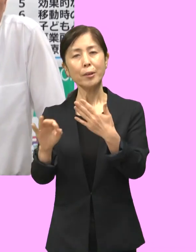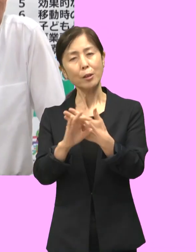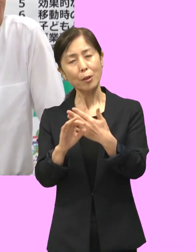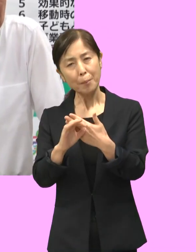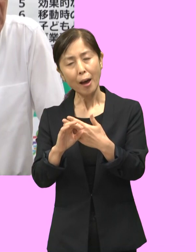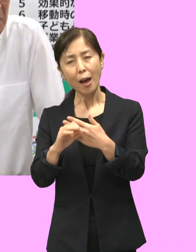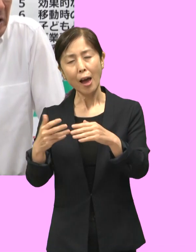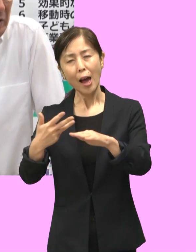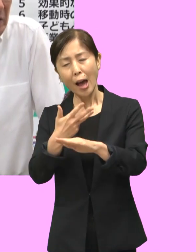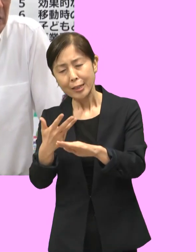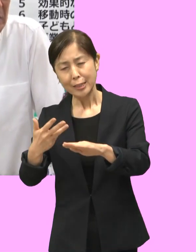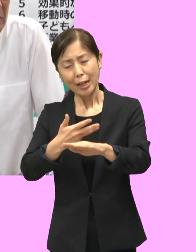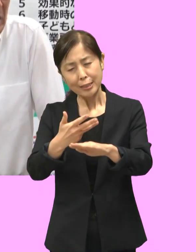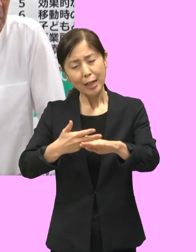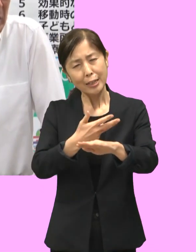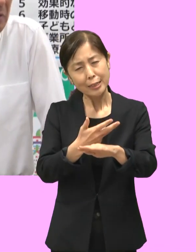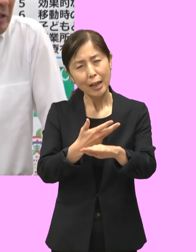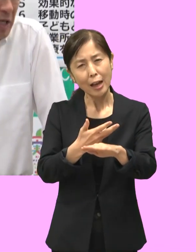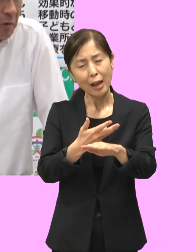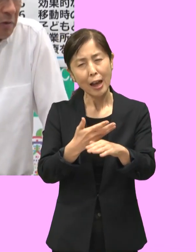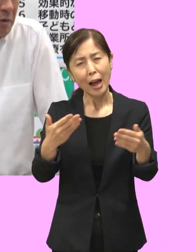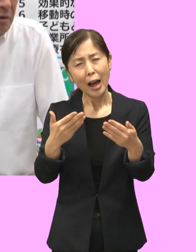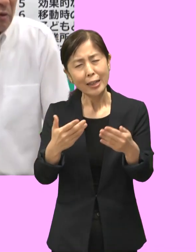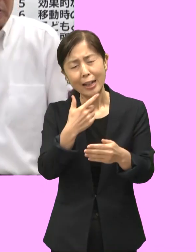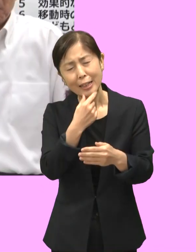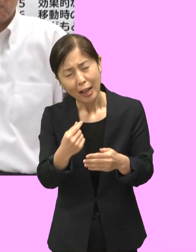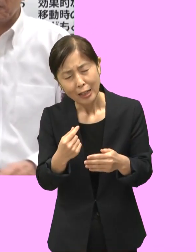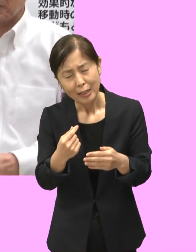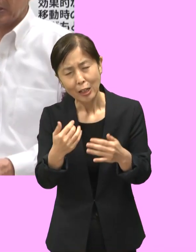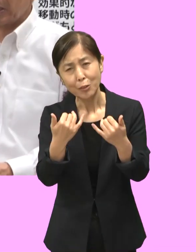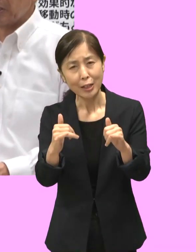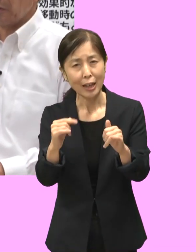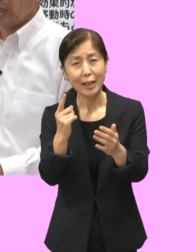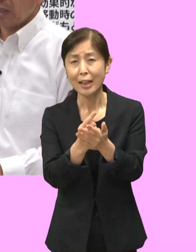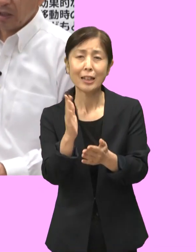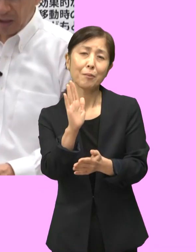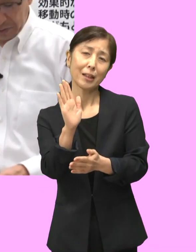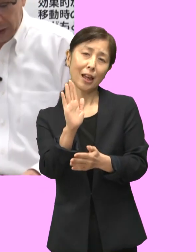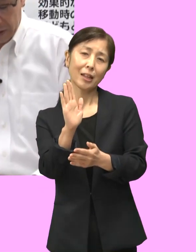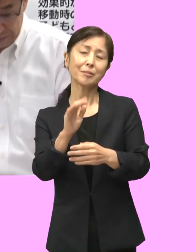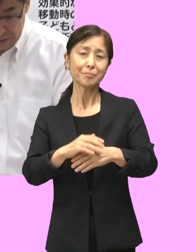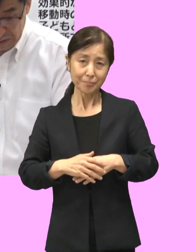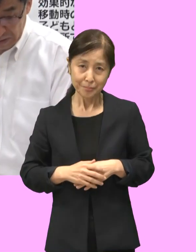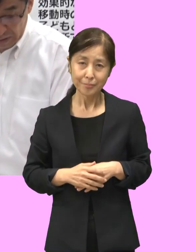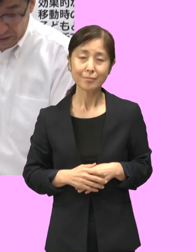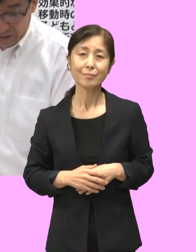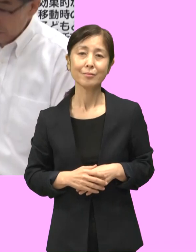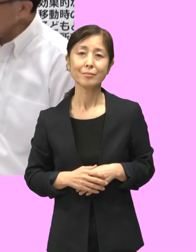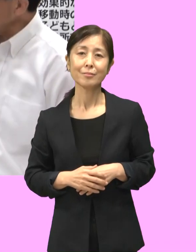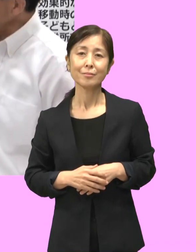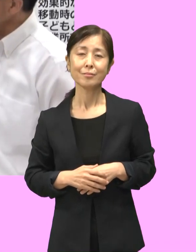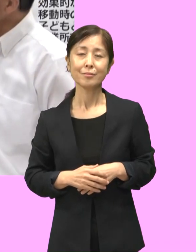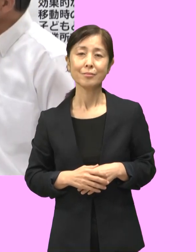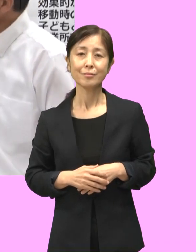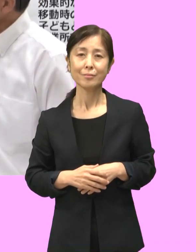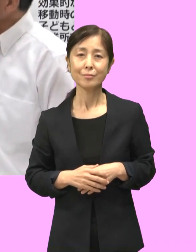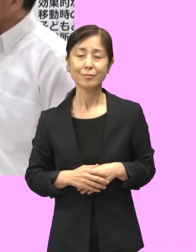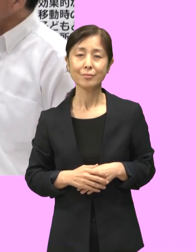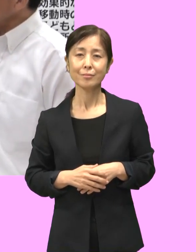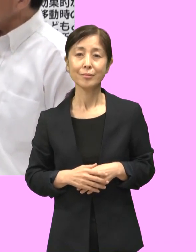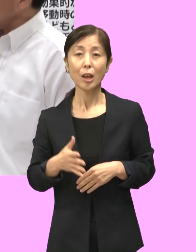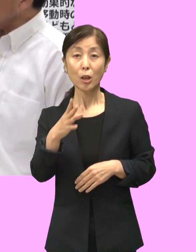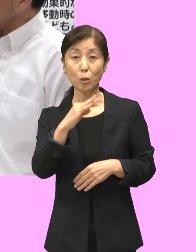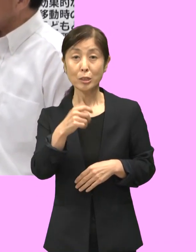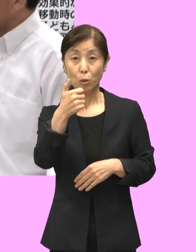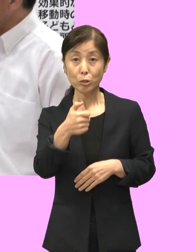っとフルタイムで働きたいわけではないという職員も中にはあり得ます。そのために